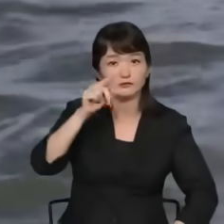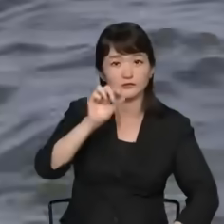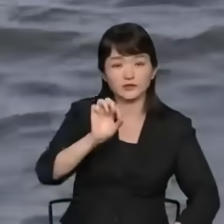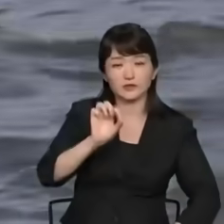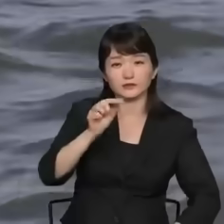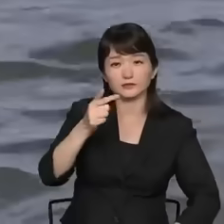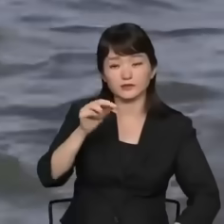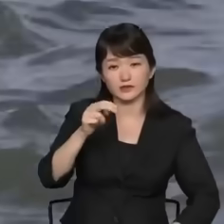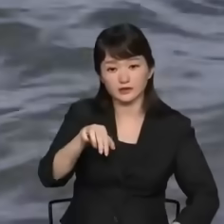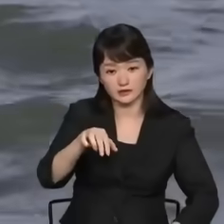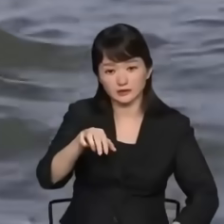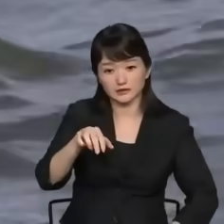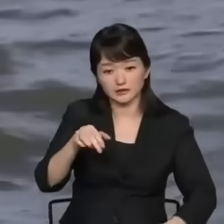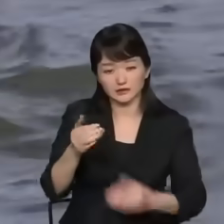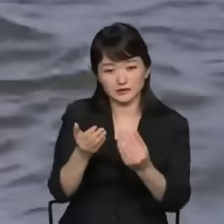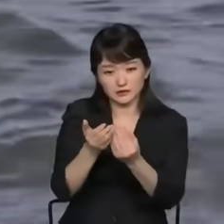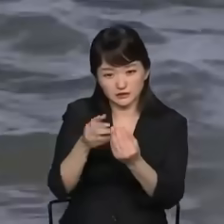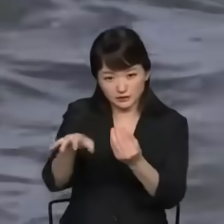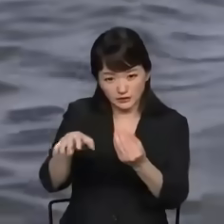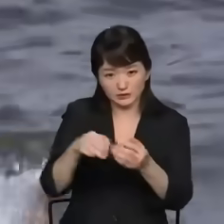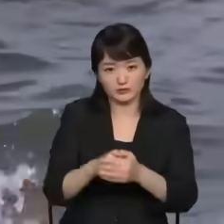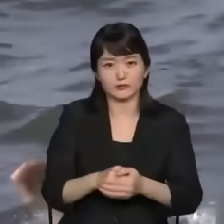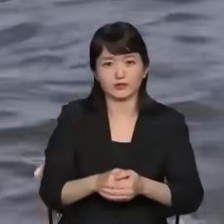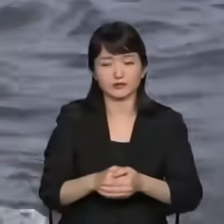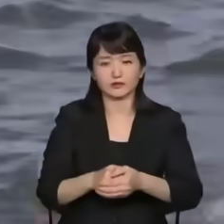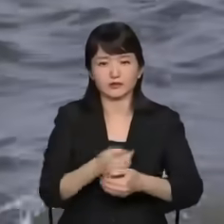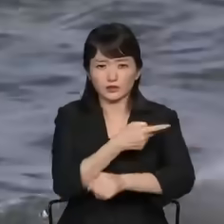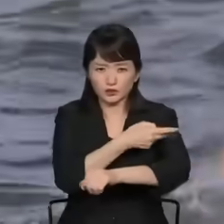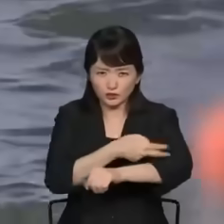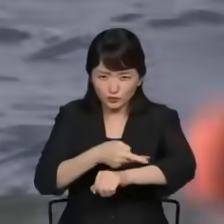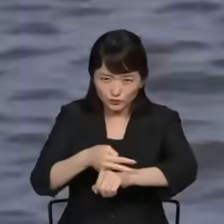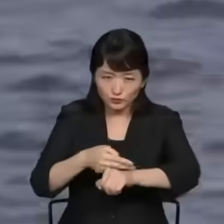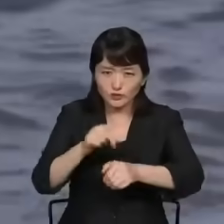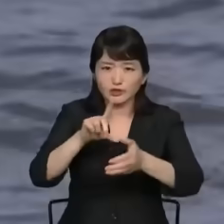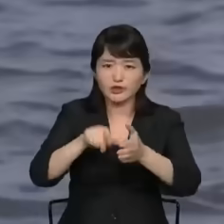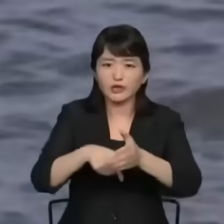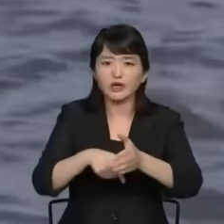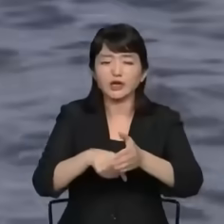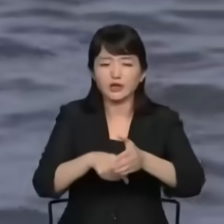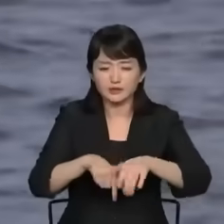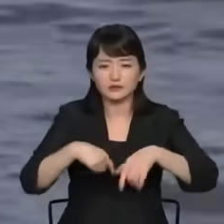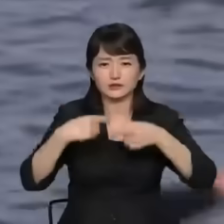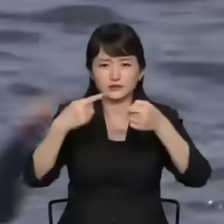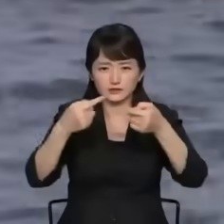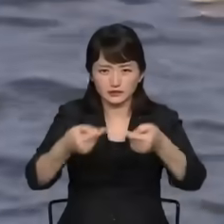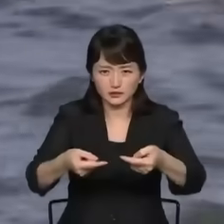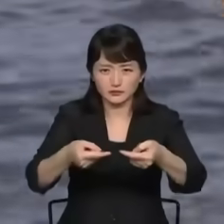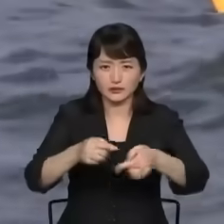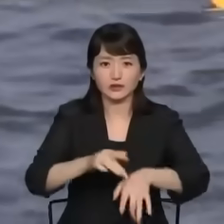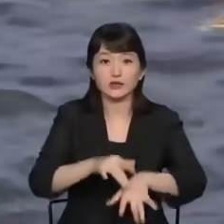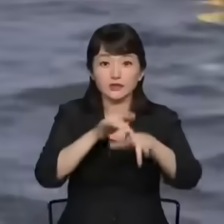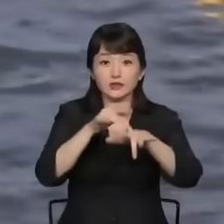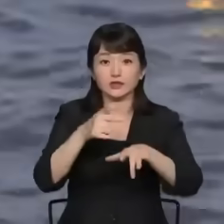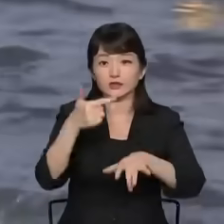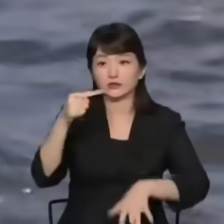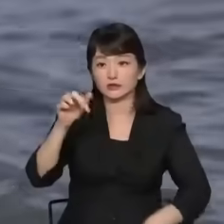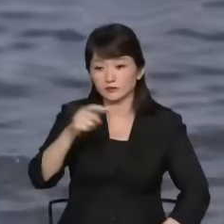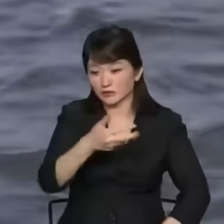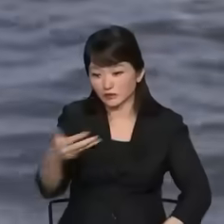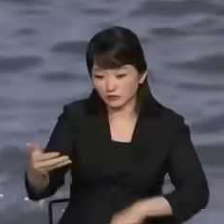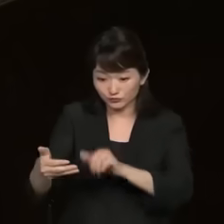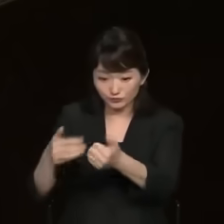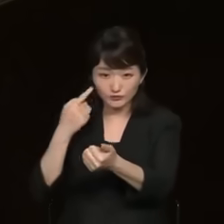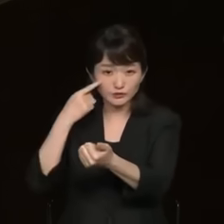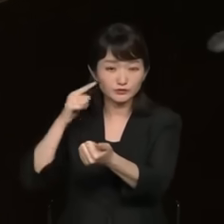철인 3종 대회에 참가한 30대 남성 A씨가 수영 종목 도중 실종됐다가 이후 남한강에서 숨진 채